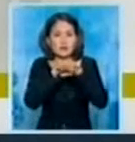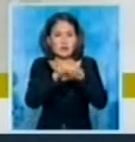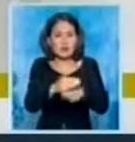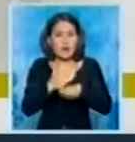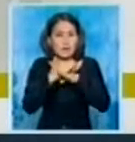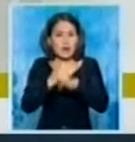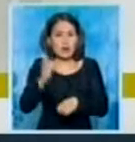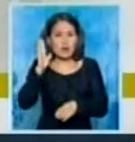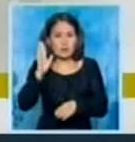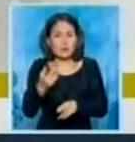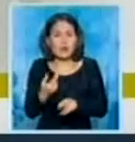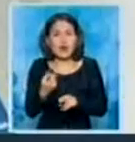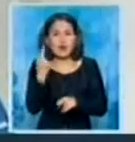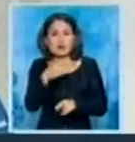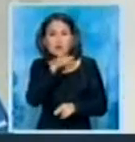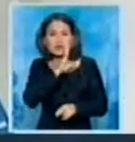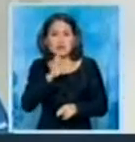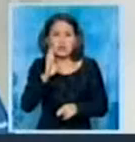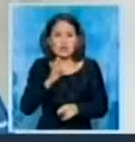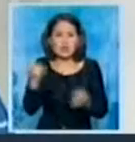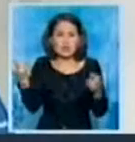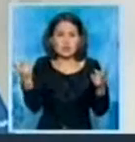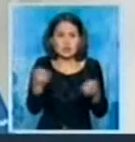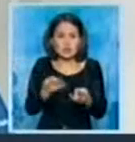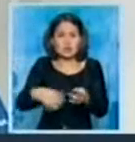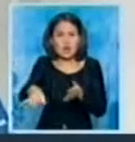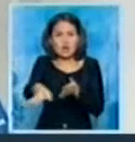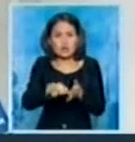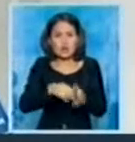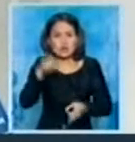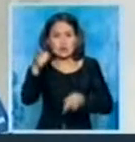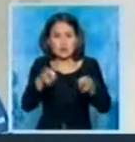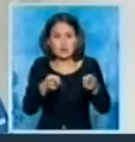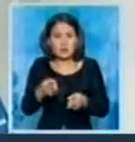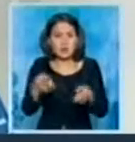қолымыздан келгенше көмегімізді аямауымыз қажет. Әрбір адам бақытты өмір сүруге лайық.